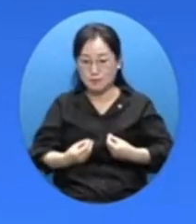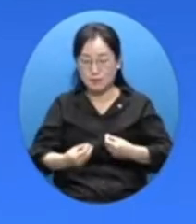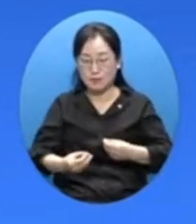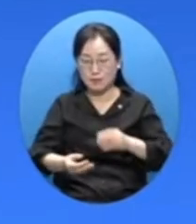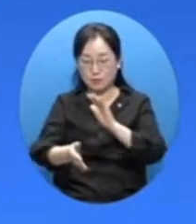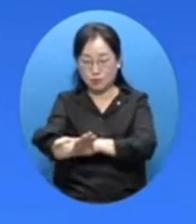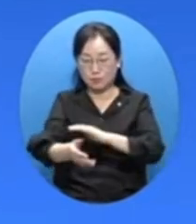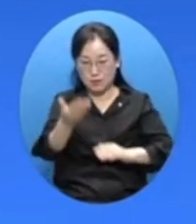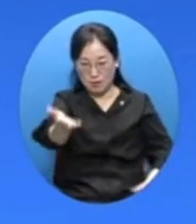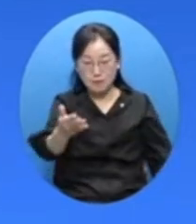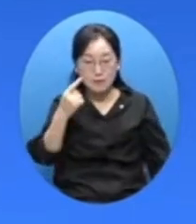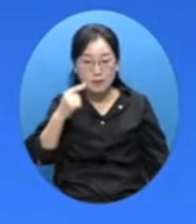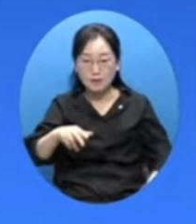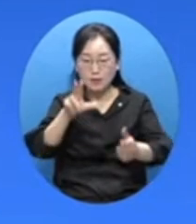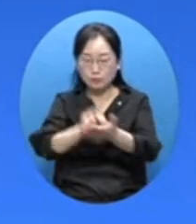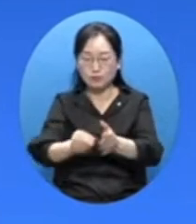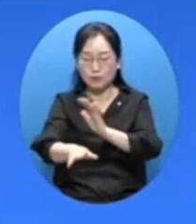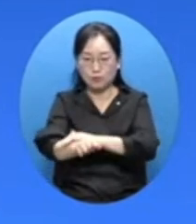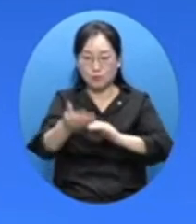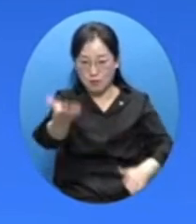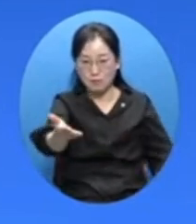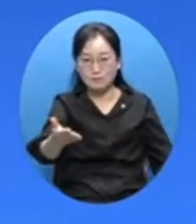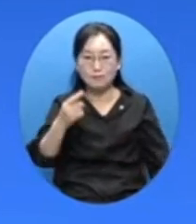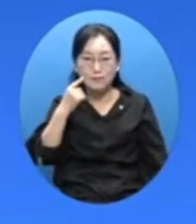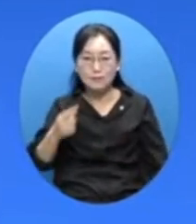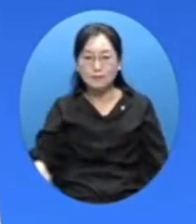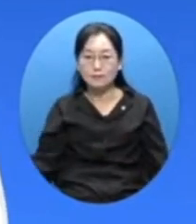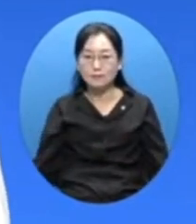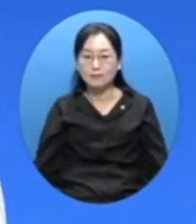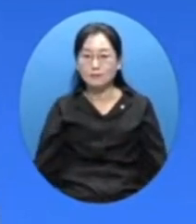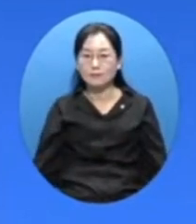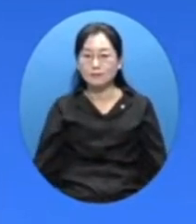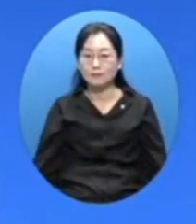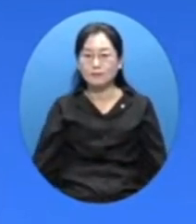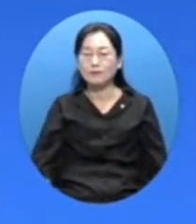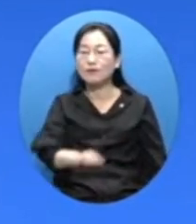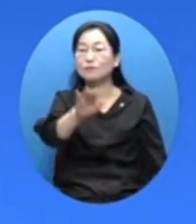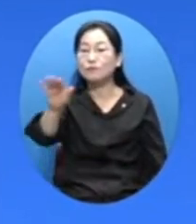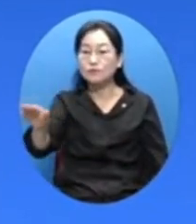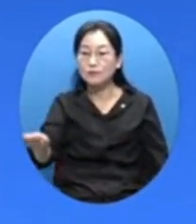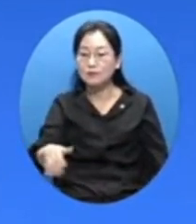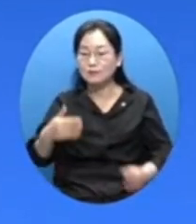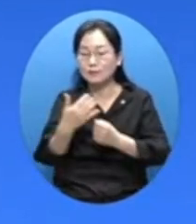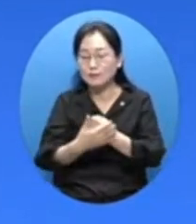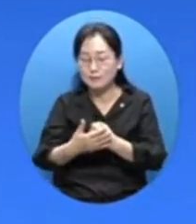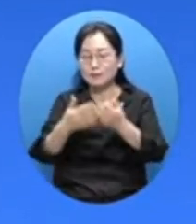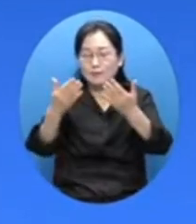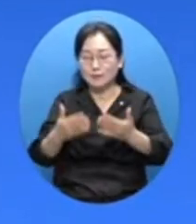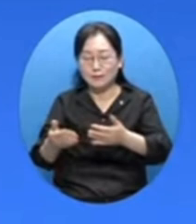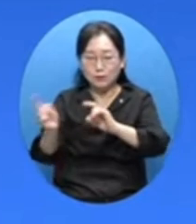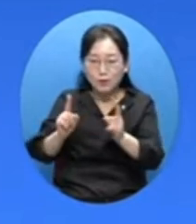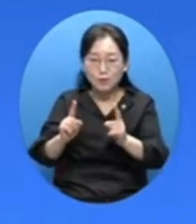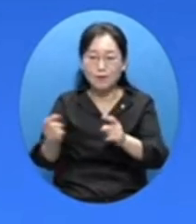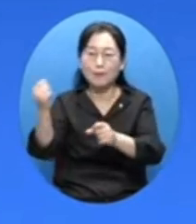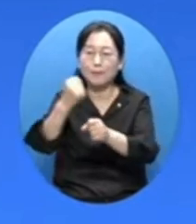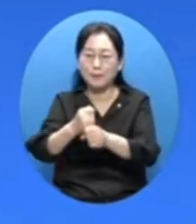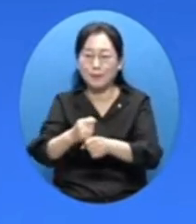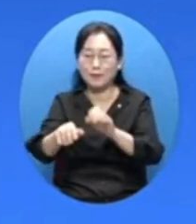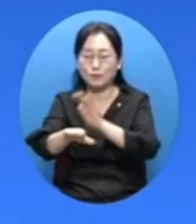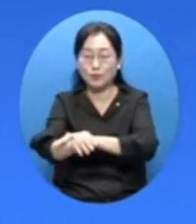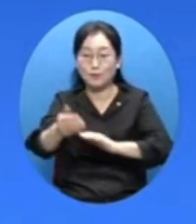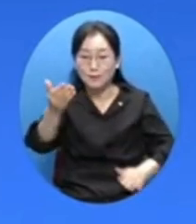내밀라. 문제의 손을 내밀라. 그래야 우리가 주님 앞에서 은혜 받고 치료받고 회복되어서 우리가 내미는